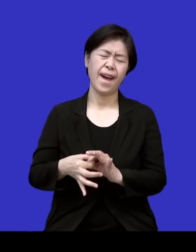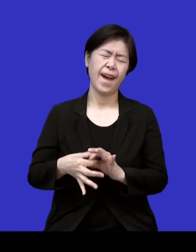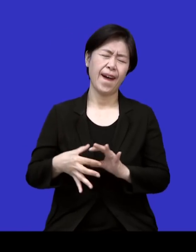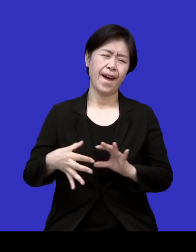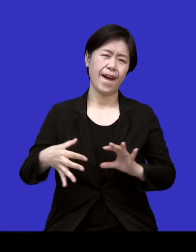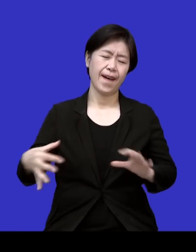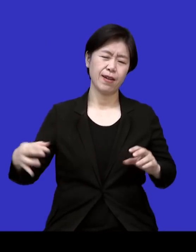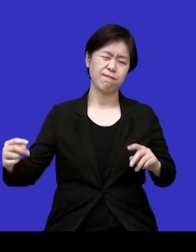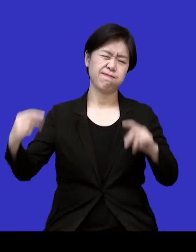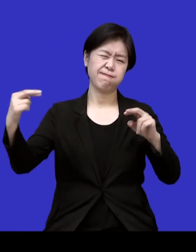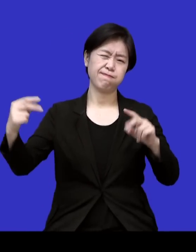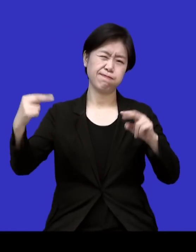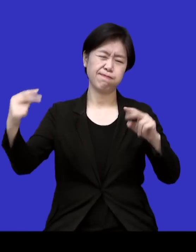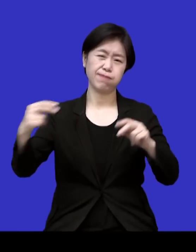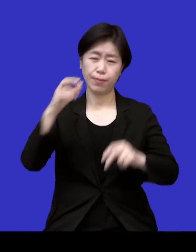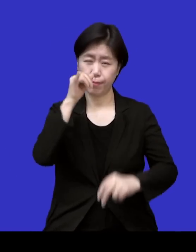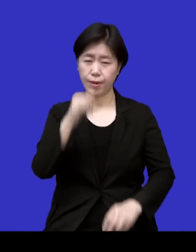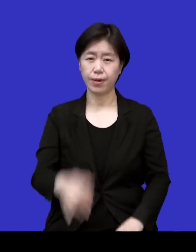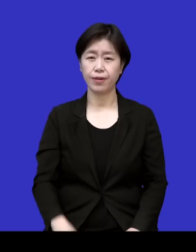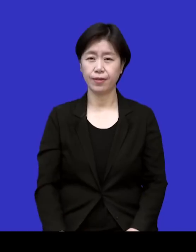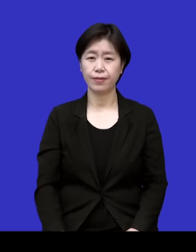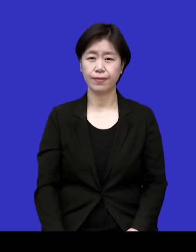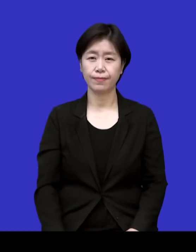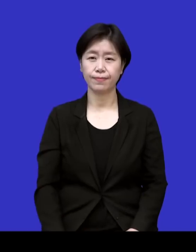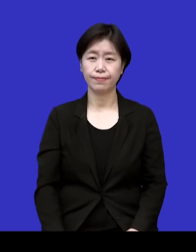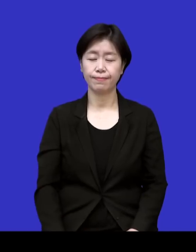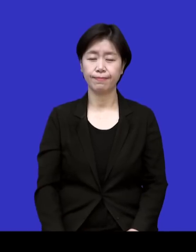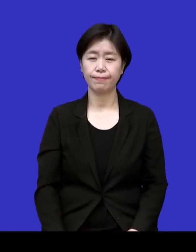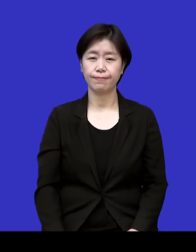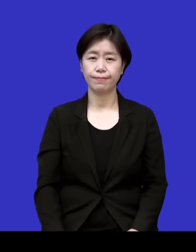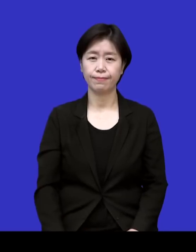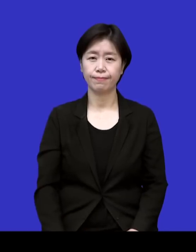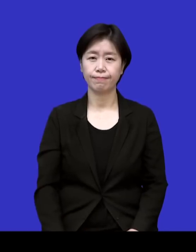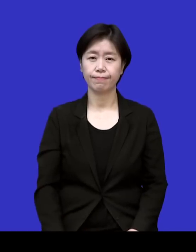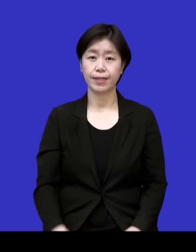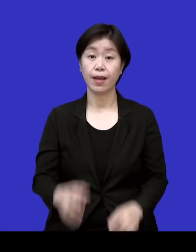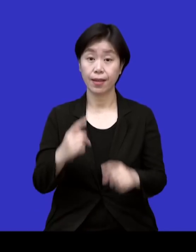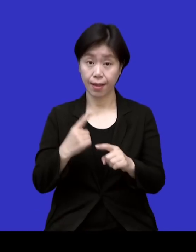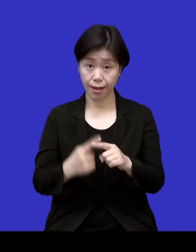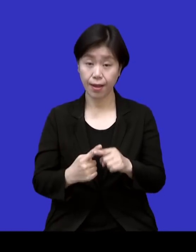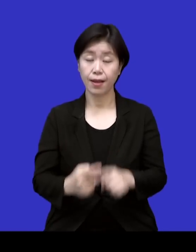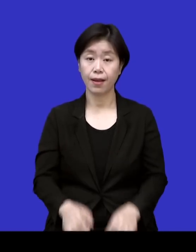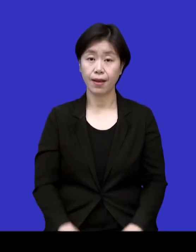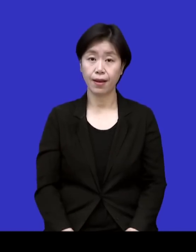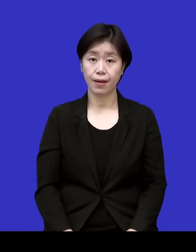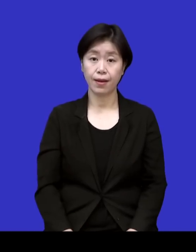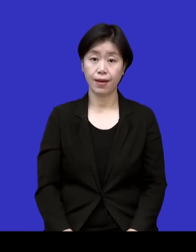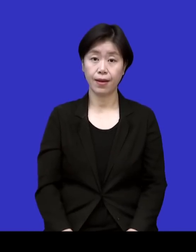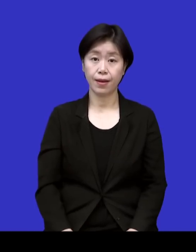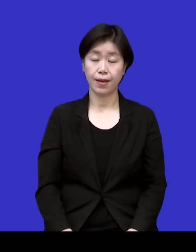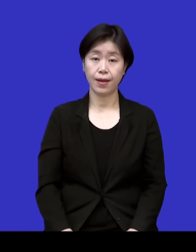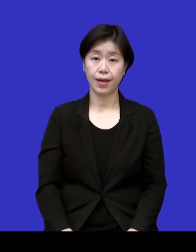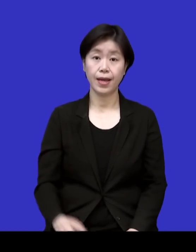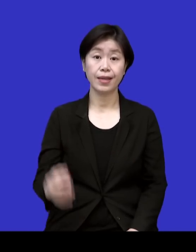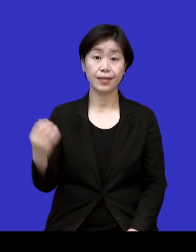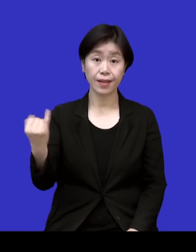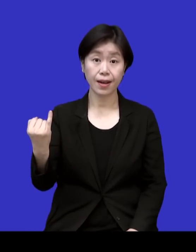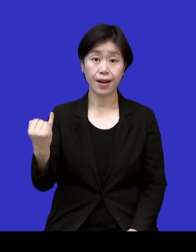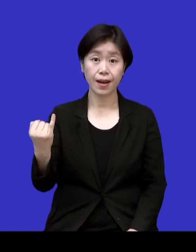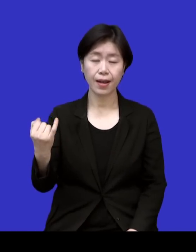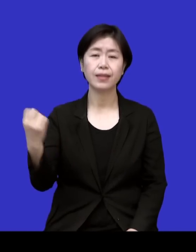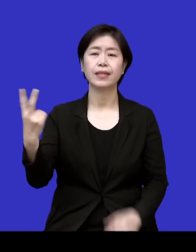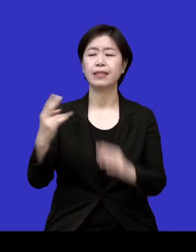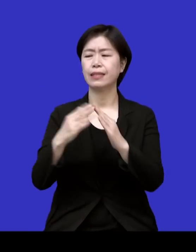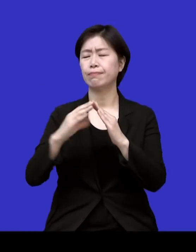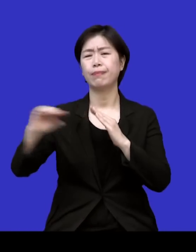안 좋아지고 네. 그게 심해졌었어요. 네. 그러다가 하연이가 병원 갔다 와서 또 한 번 가출을 한 적이